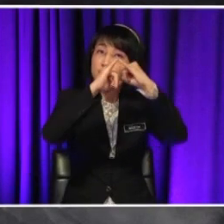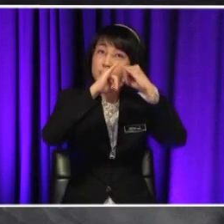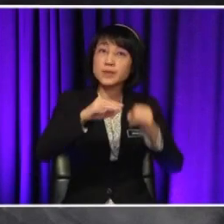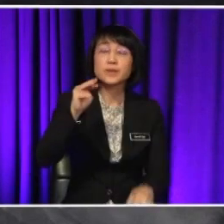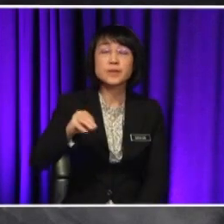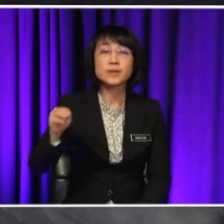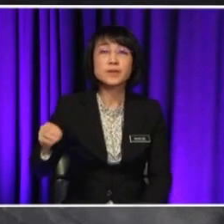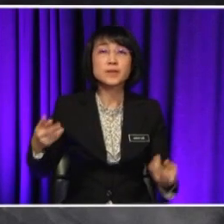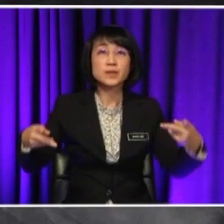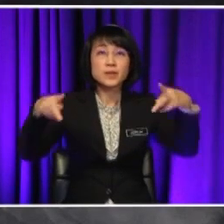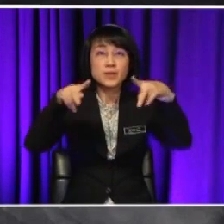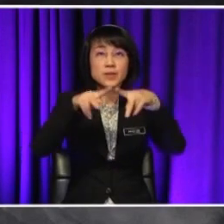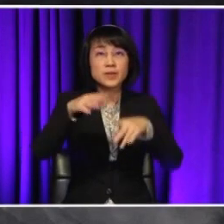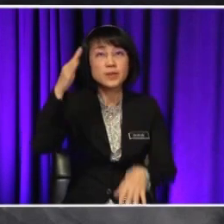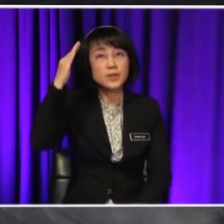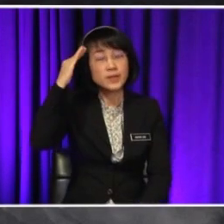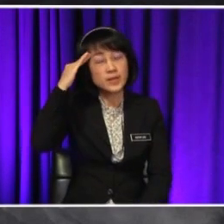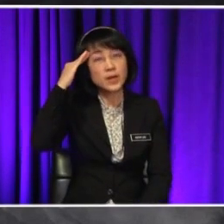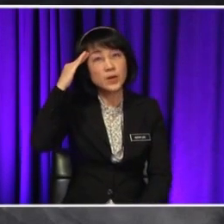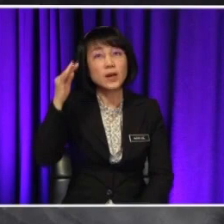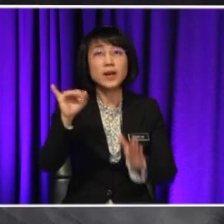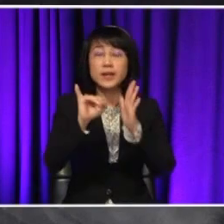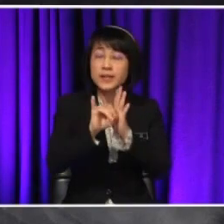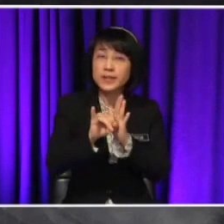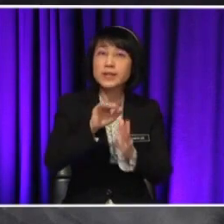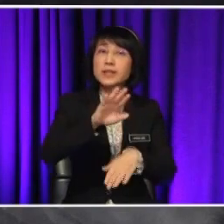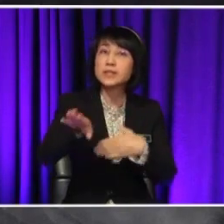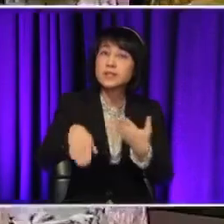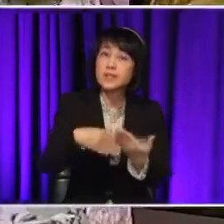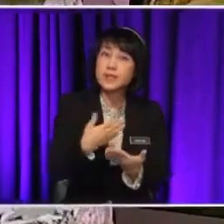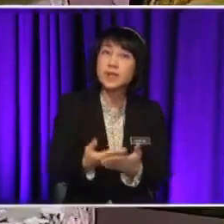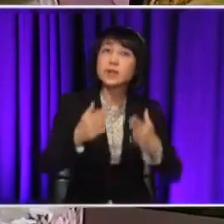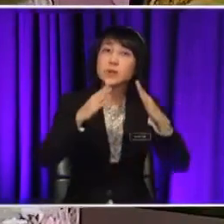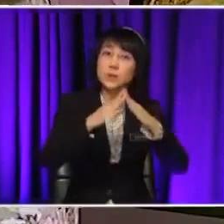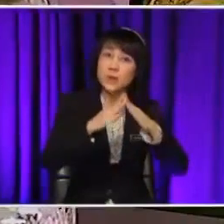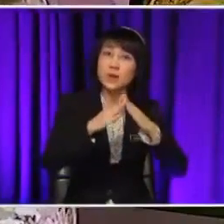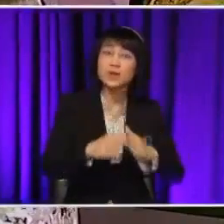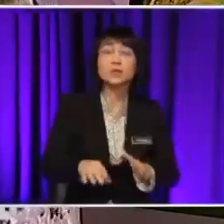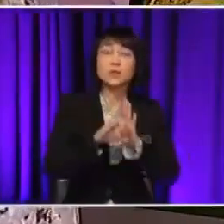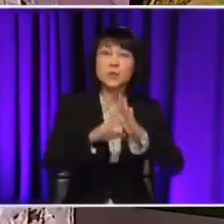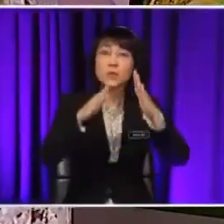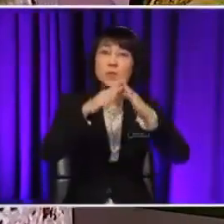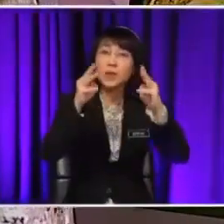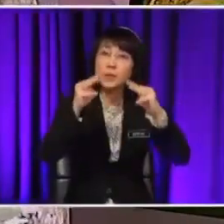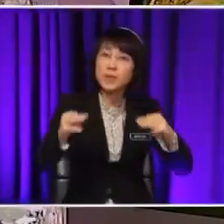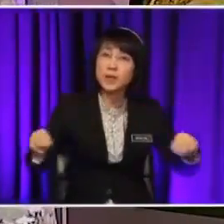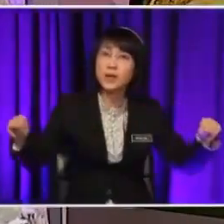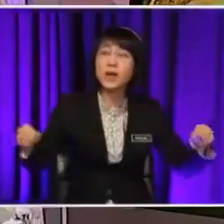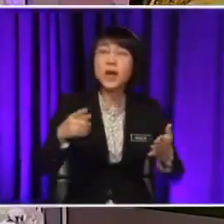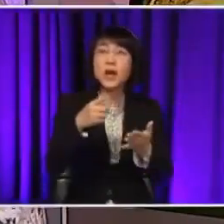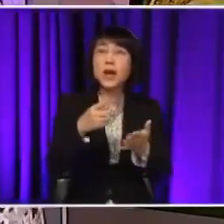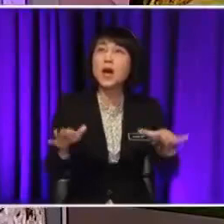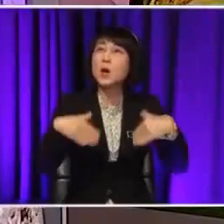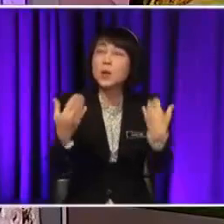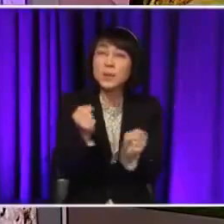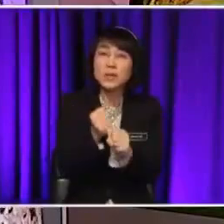tahu identiti setiap rumah tradisional tersebut. Okey, kalau rumah Minangkabau macam mana bentuk dia? Betul. Kalau rumah Tangga Melaka macam mana bentuk